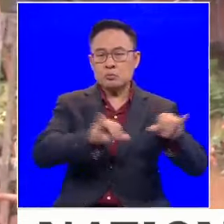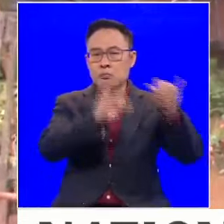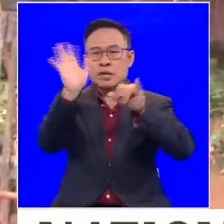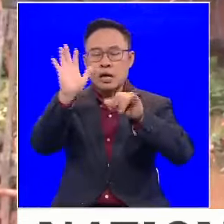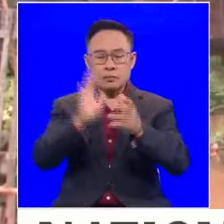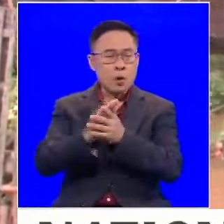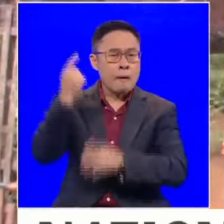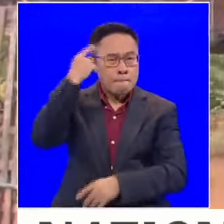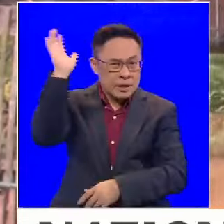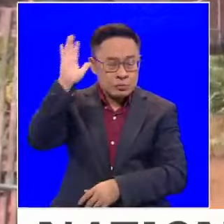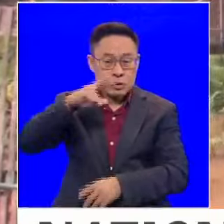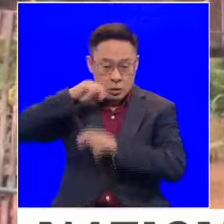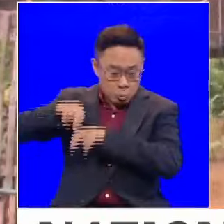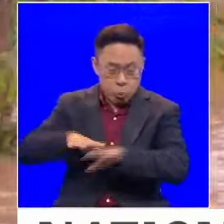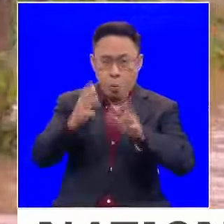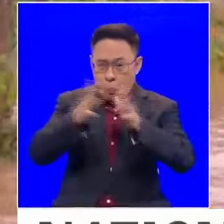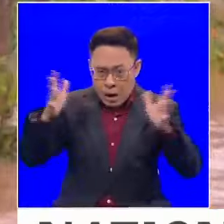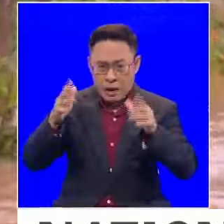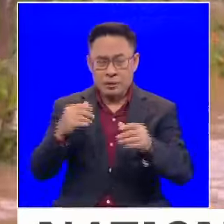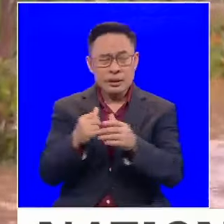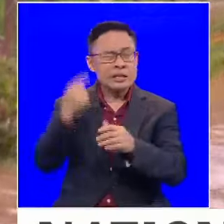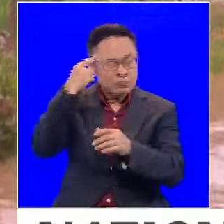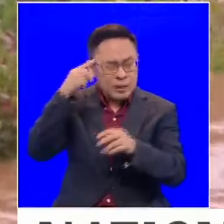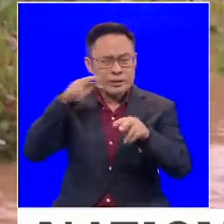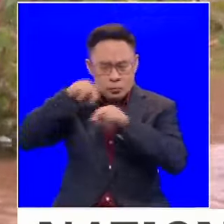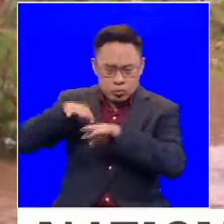คิดว่าน้ำจะมาหนักกว่าทุกๆปีค่ะ